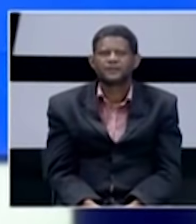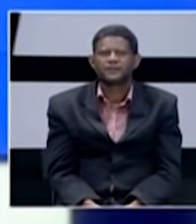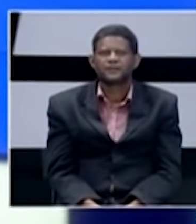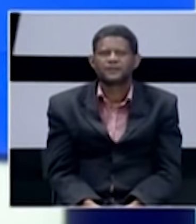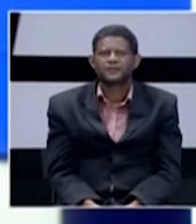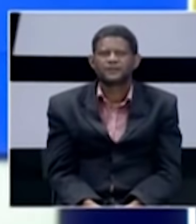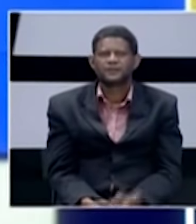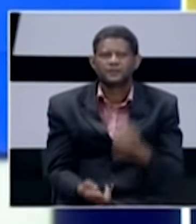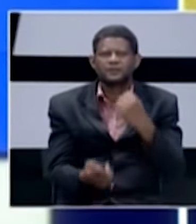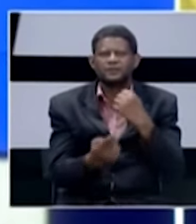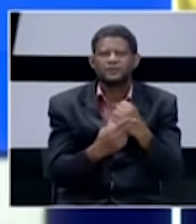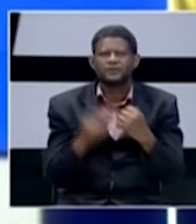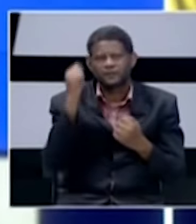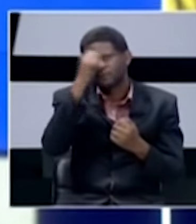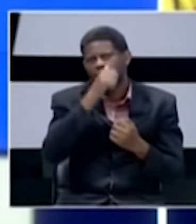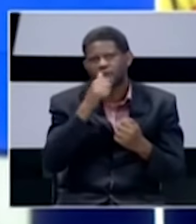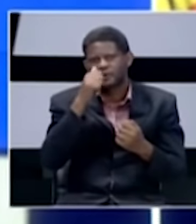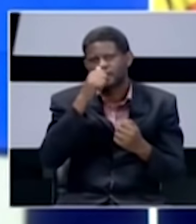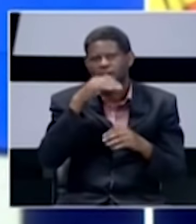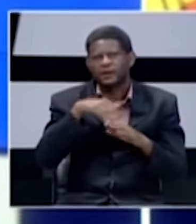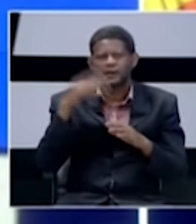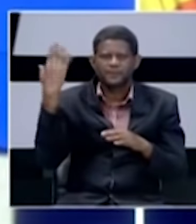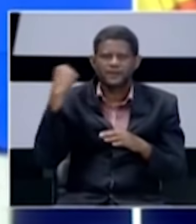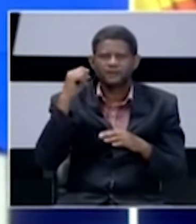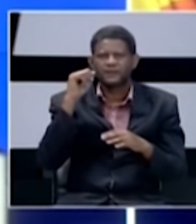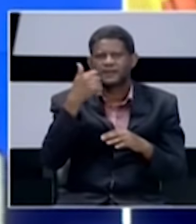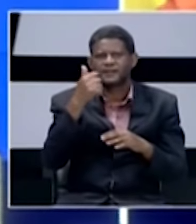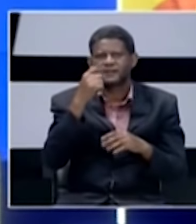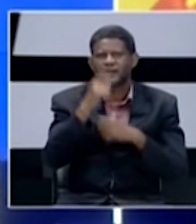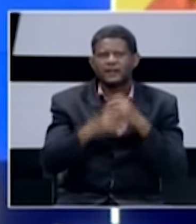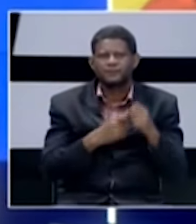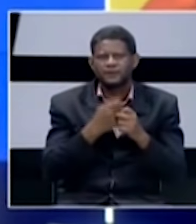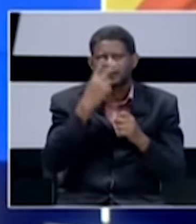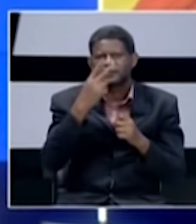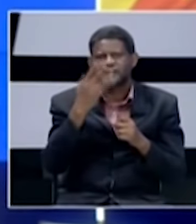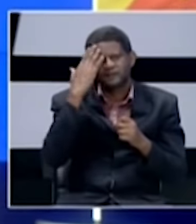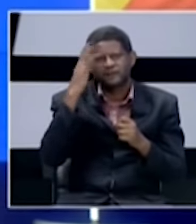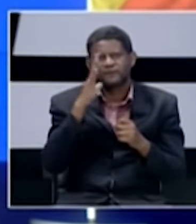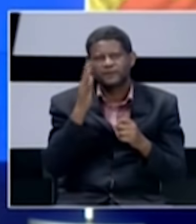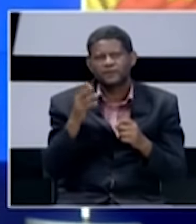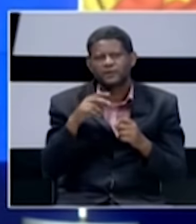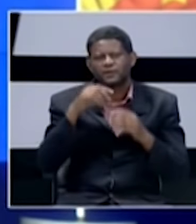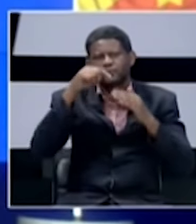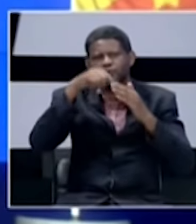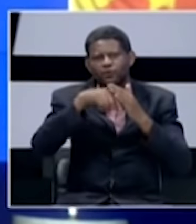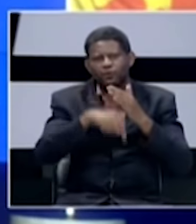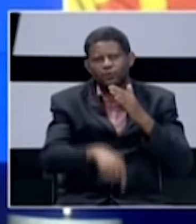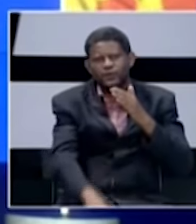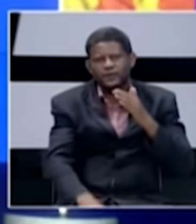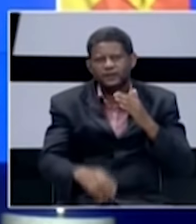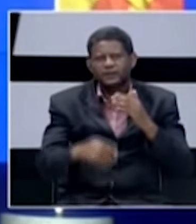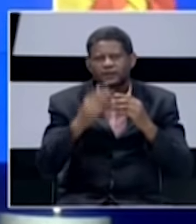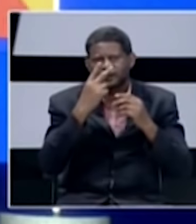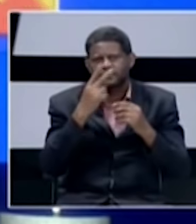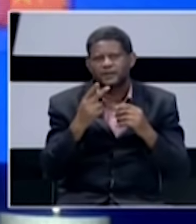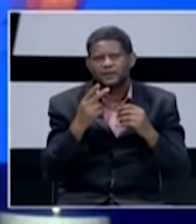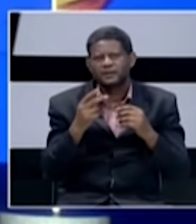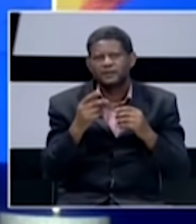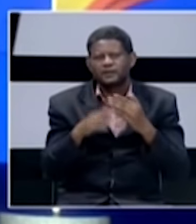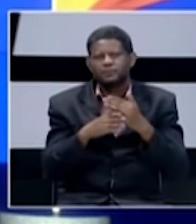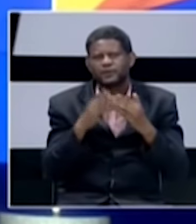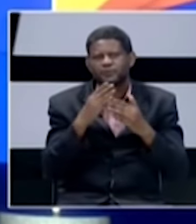ቁጠባ ኢትዮጵያ ኣብ ዝሓለፈ 10 ዓመታት ራእዩ ዘይፍለጥ ምንቁልቋል ከም ዘርኣየም ብደረጃ ምክትል